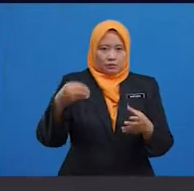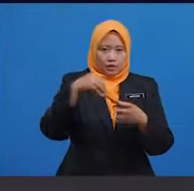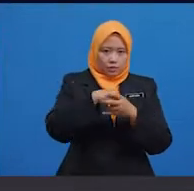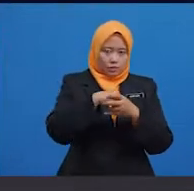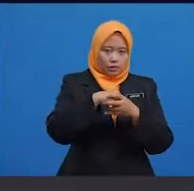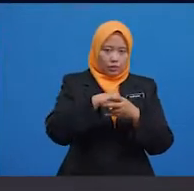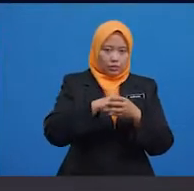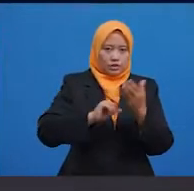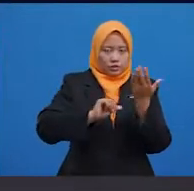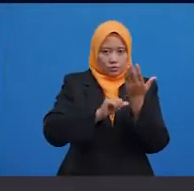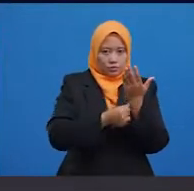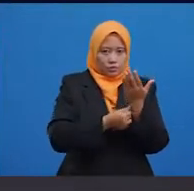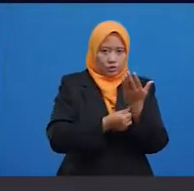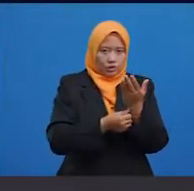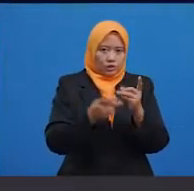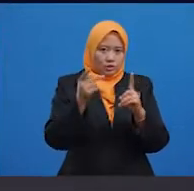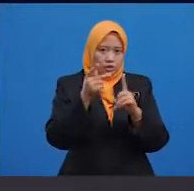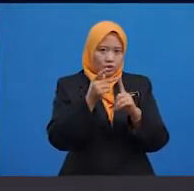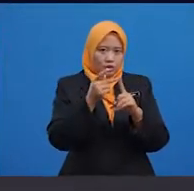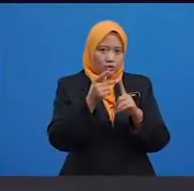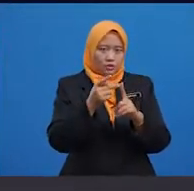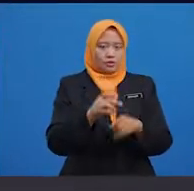datangnya perkataan arteri?